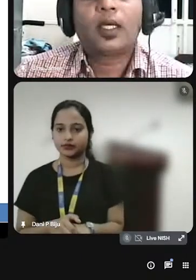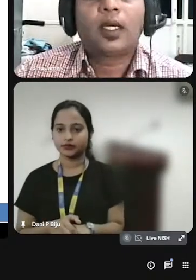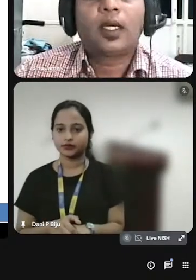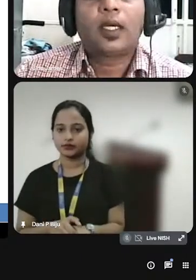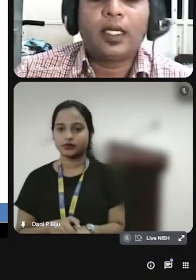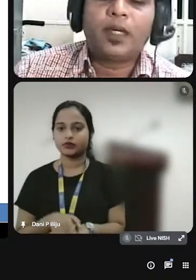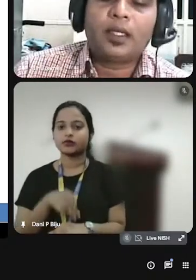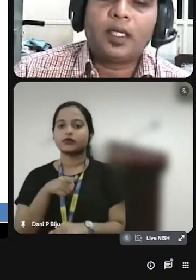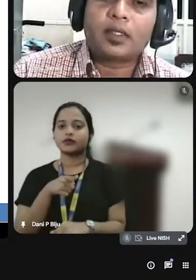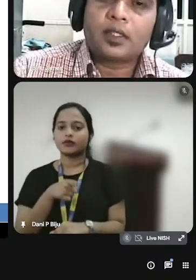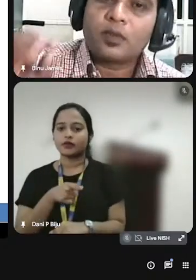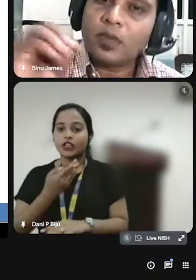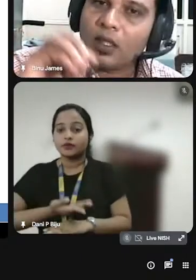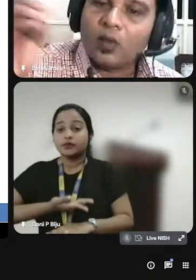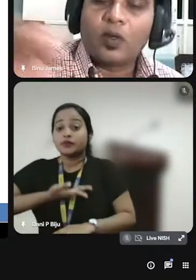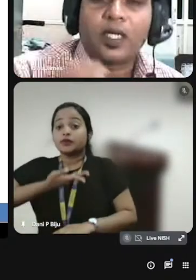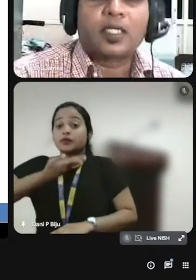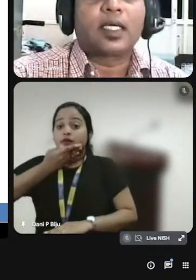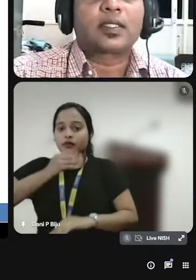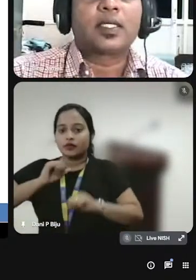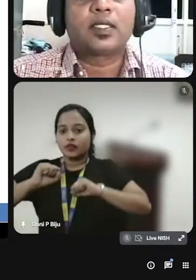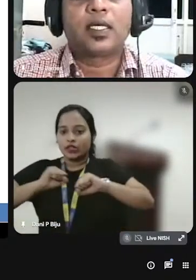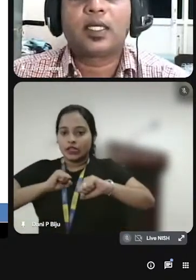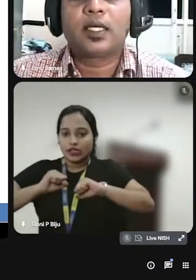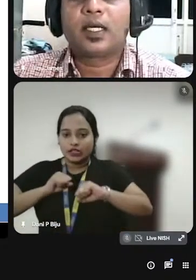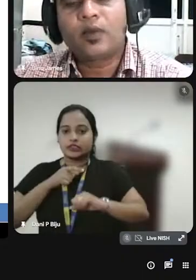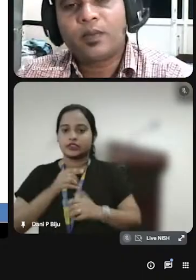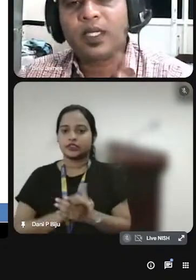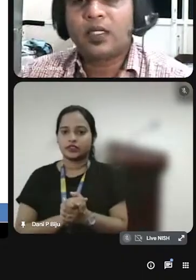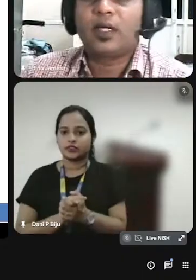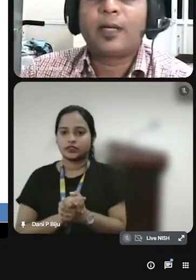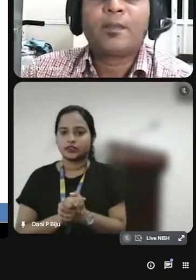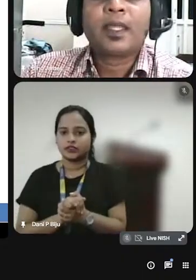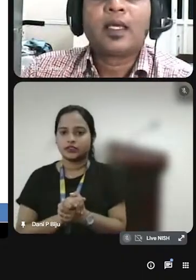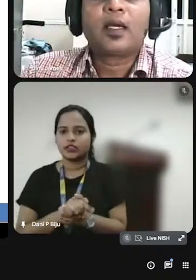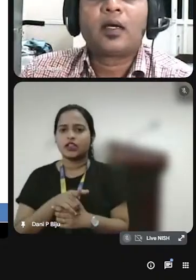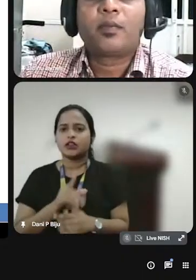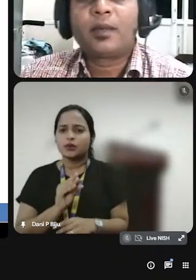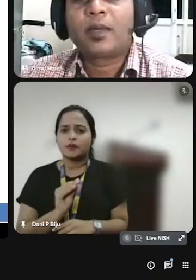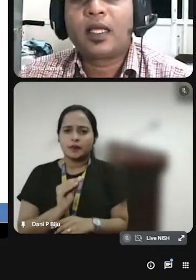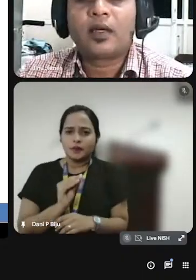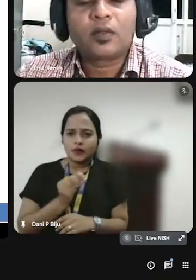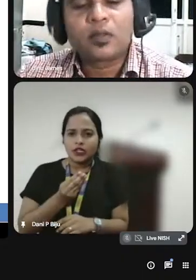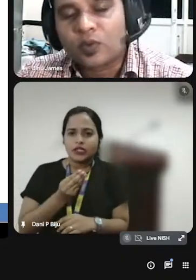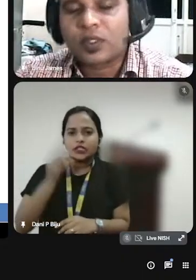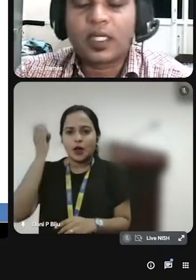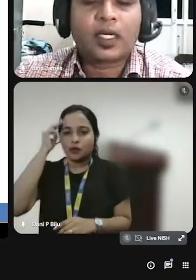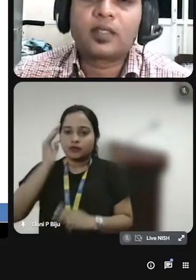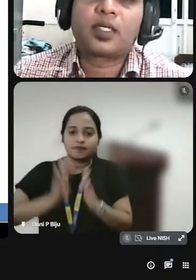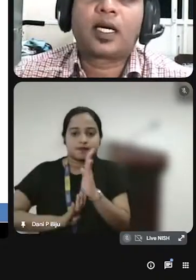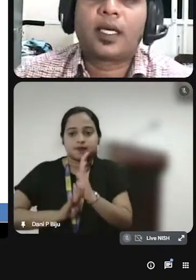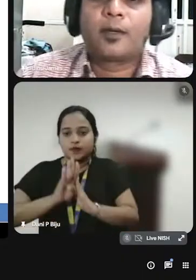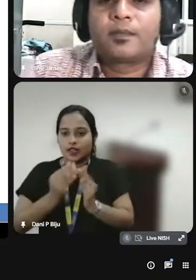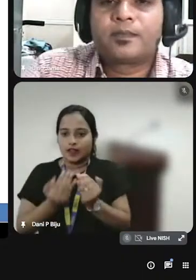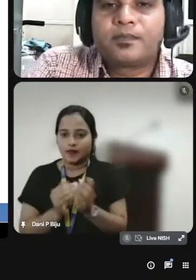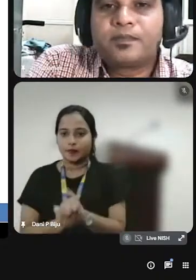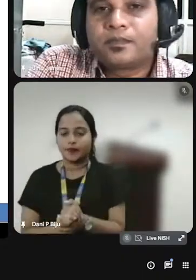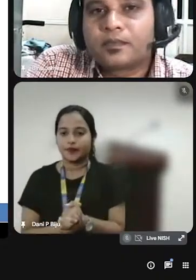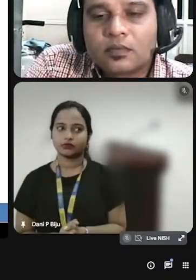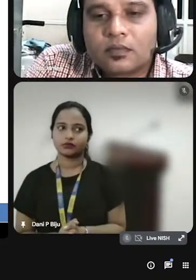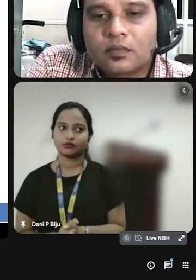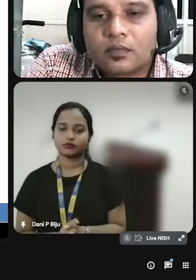ഇങ്ങനെ ഡീപ് ബ്രീത്തിങ് എക്സസൈസ്, ഈ കോർഡിനേഷൻ എക്സസൈസ് ചെയ്ത് കഴിഞ്ഞാൽ ഒരു പരിധി വരെ മെമ്മറിയെ ഒന്ന് ബൂസ്റ്റ് ചെയ്യാം.